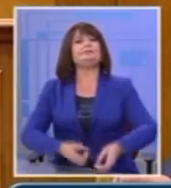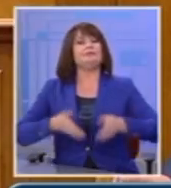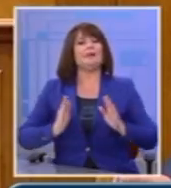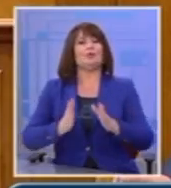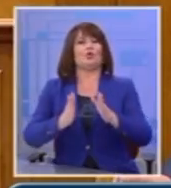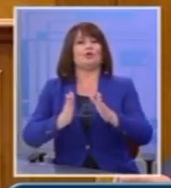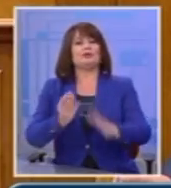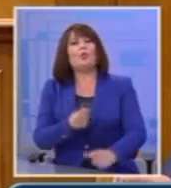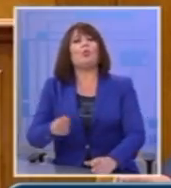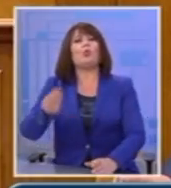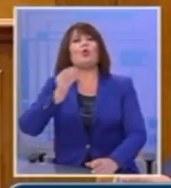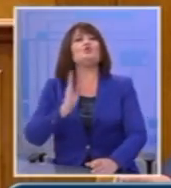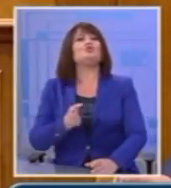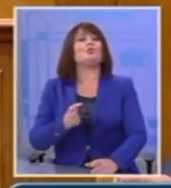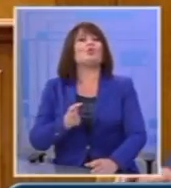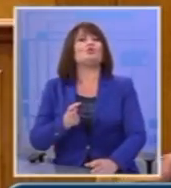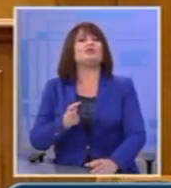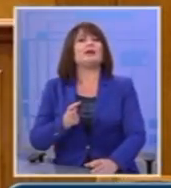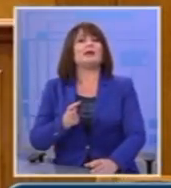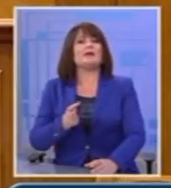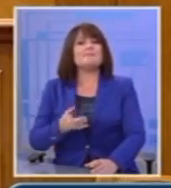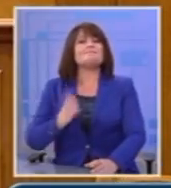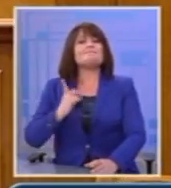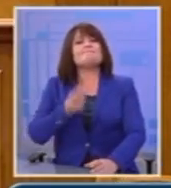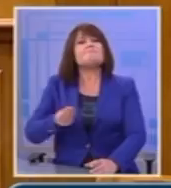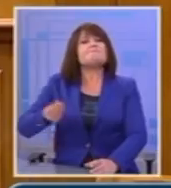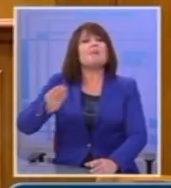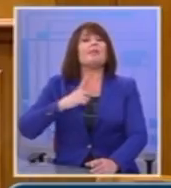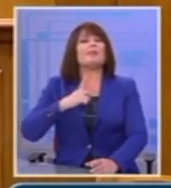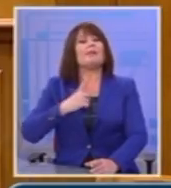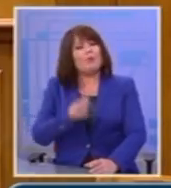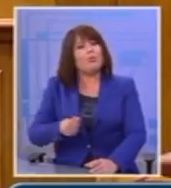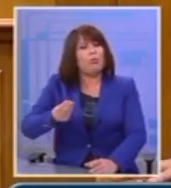Προχωρήσαμε όσο περισσότερο μπορούσε να φανταστεί κανείς ότι θα μπορούσαμε να προχωρήσουμε.